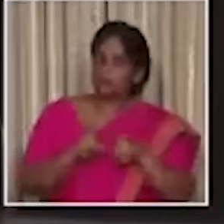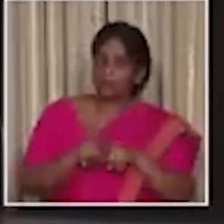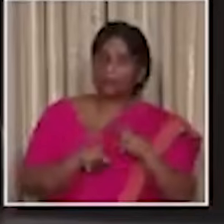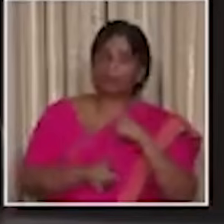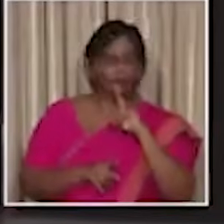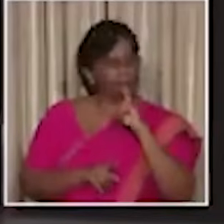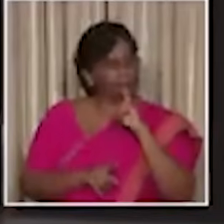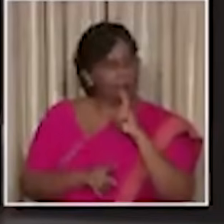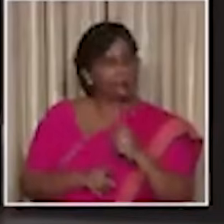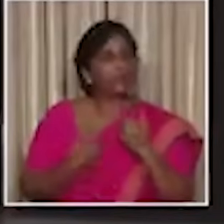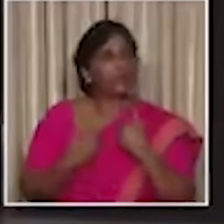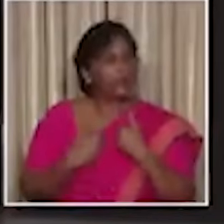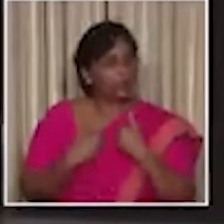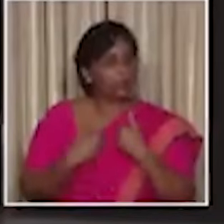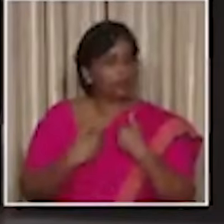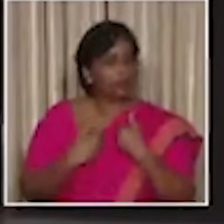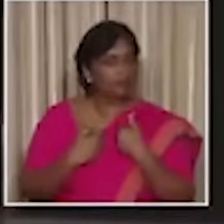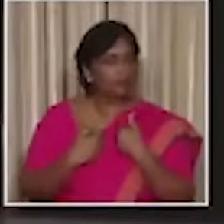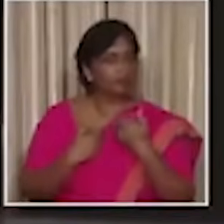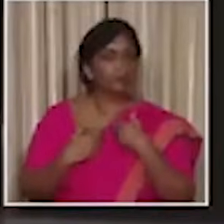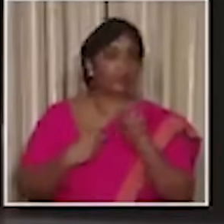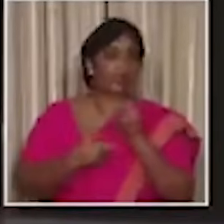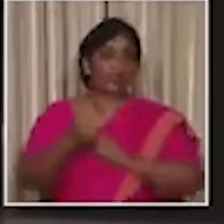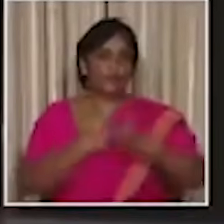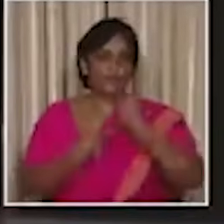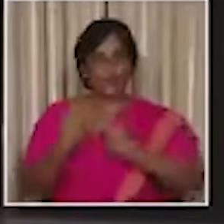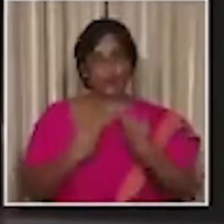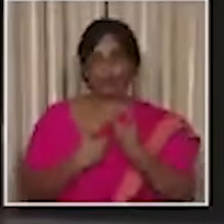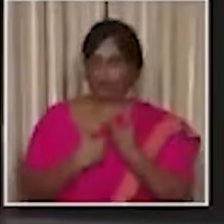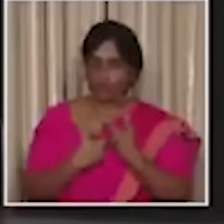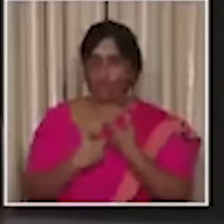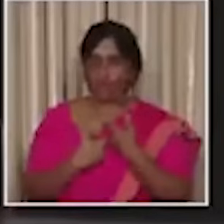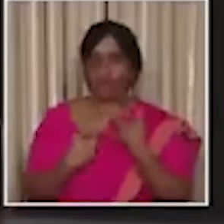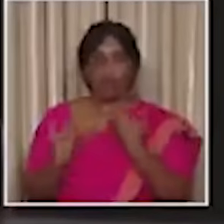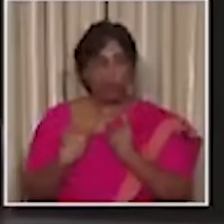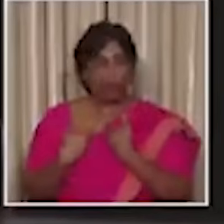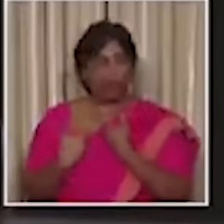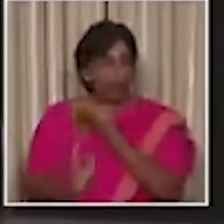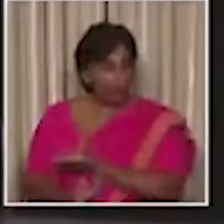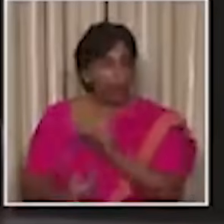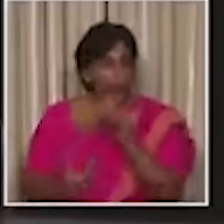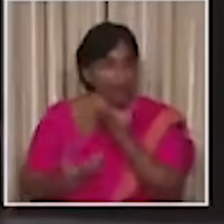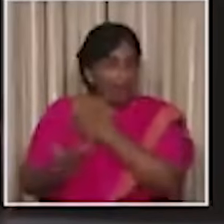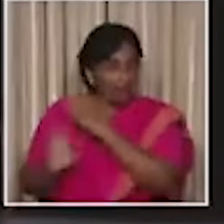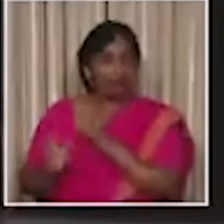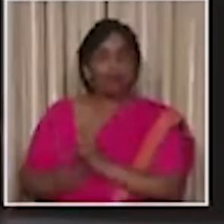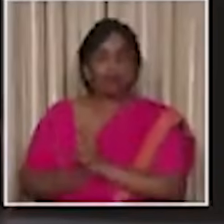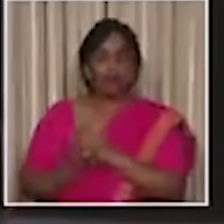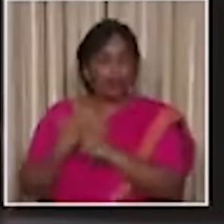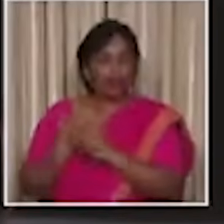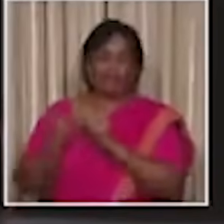කියන්නේ අපේ අපි ඇවිල්ලා වෙළඳ ආයතන. අපි බඩු අපේ තියනවා නම් බඩු නිෂ්පාදනය කළා අපි